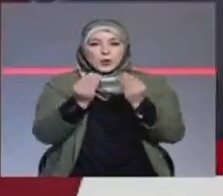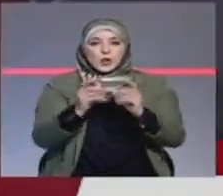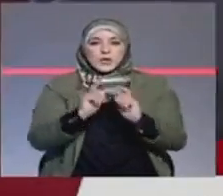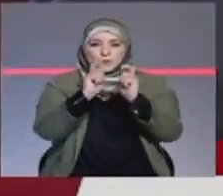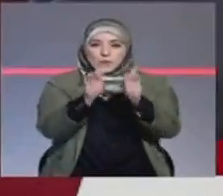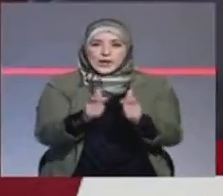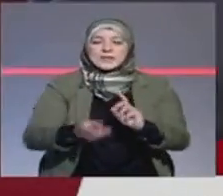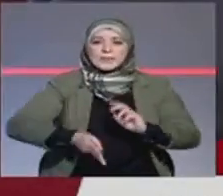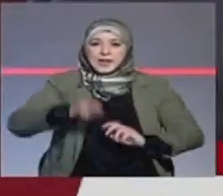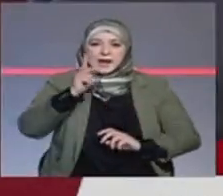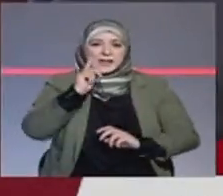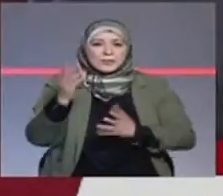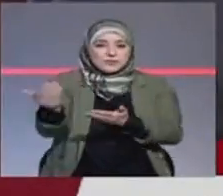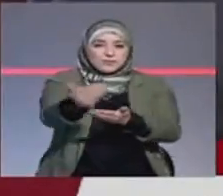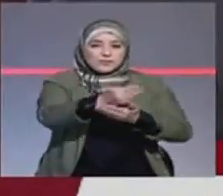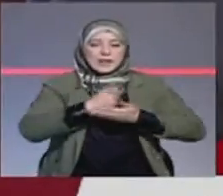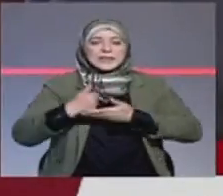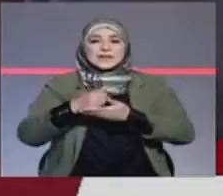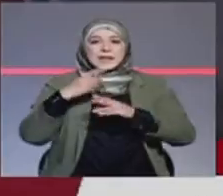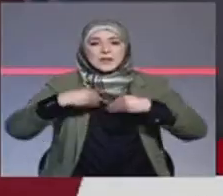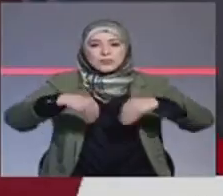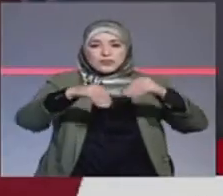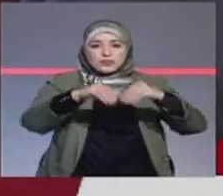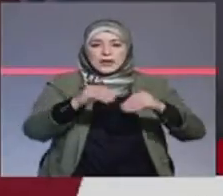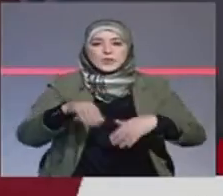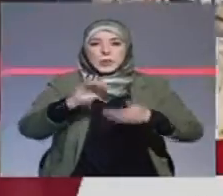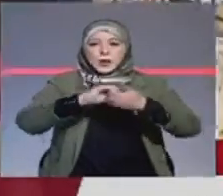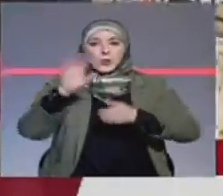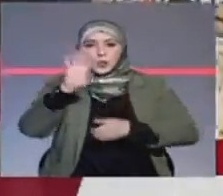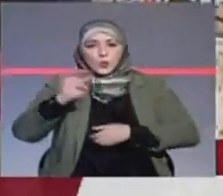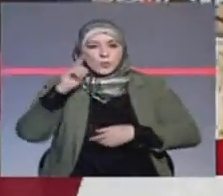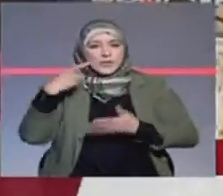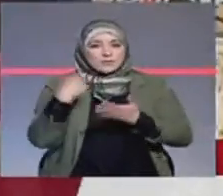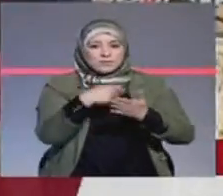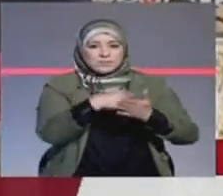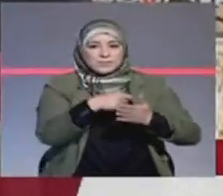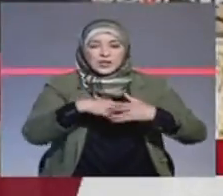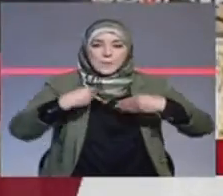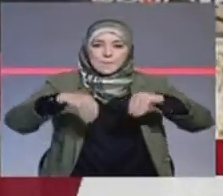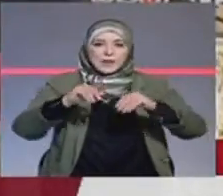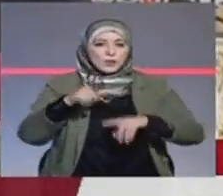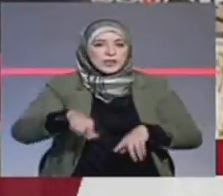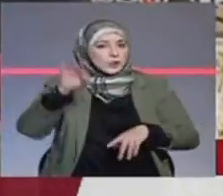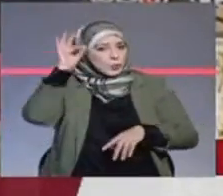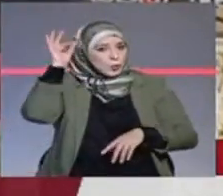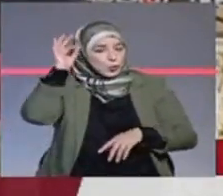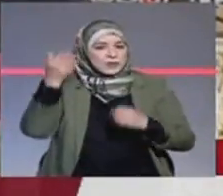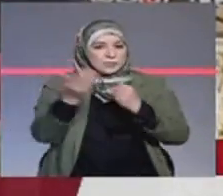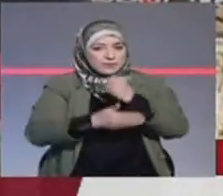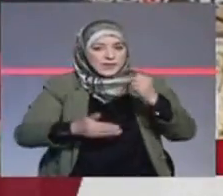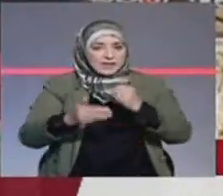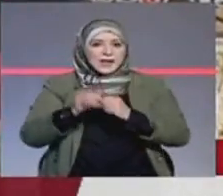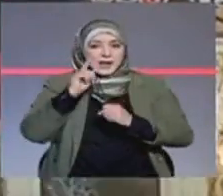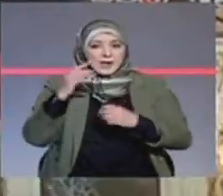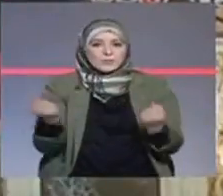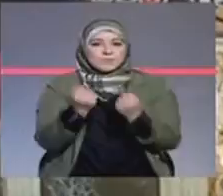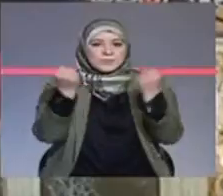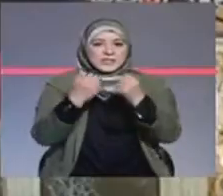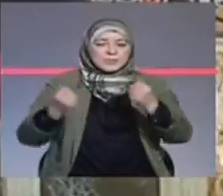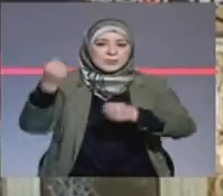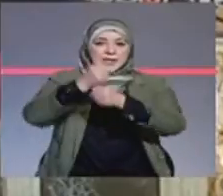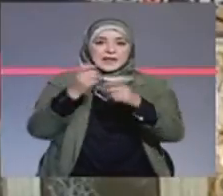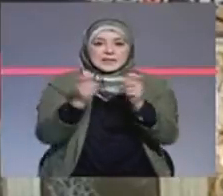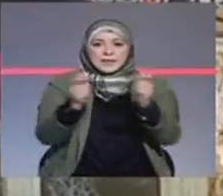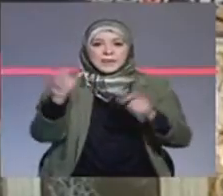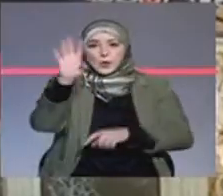المزيد من الفرص لاستقطاب الأسواق الأوروبية للمنتوجات الفلاحية التونسية والتشجيع على الاستثمار الأوروبي في تونس لما